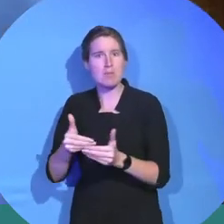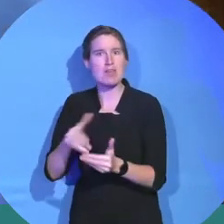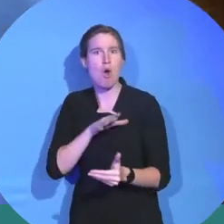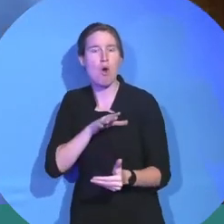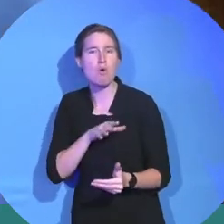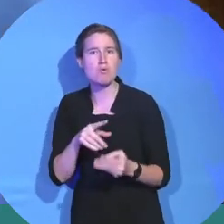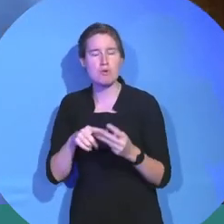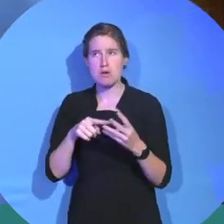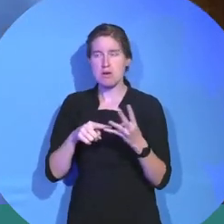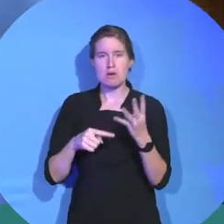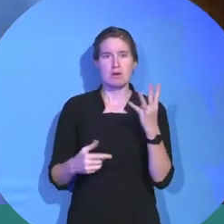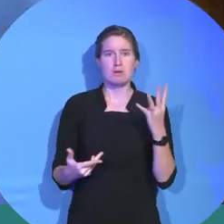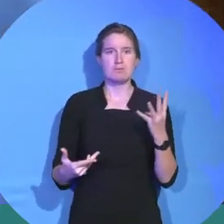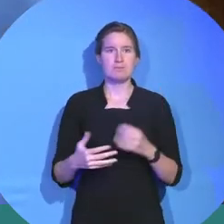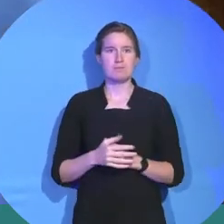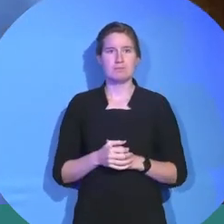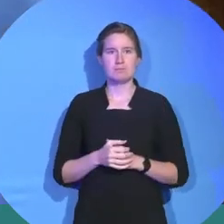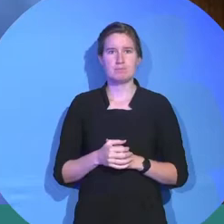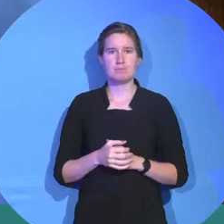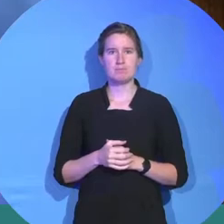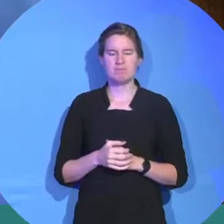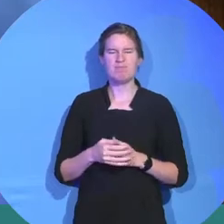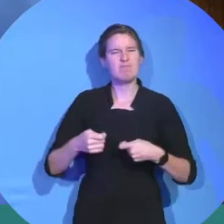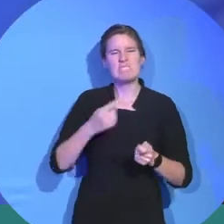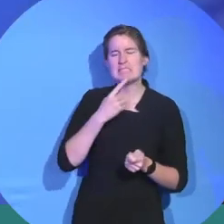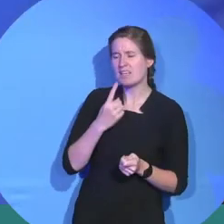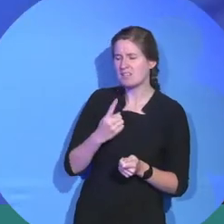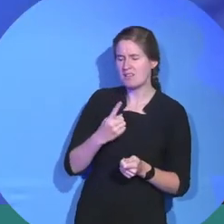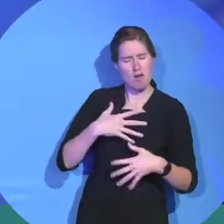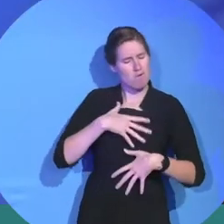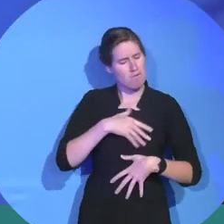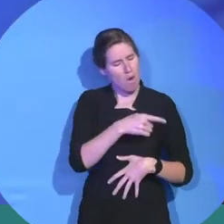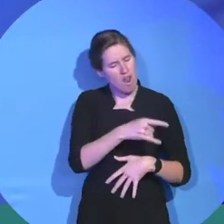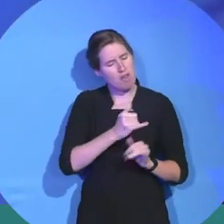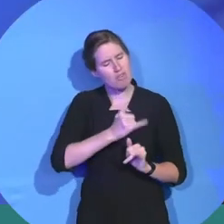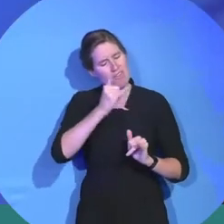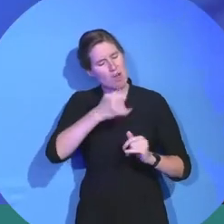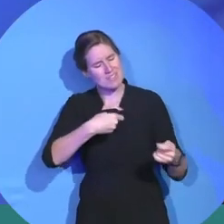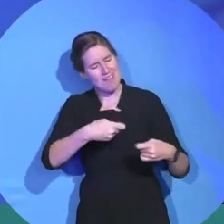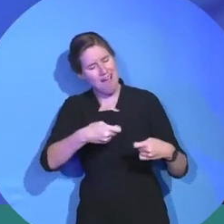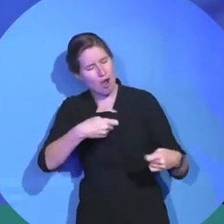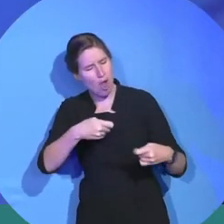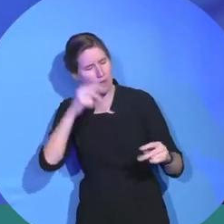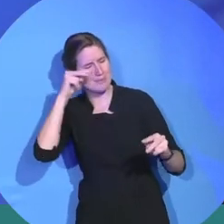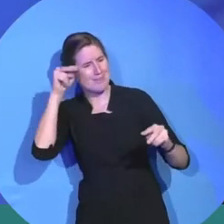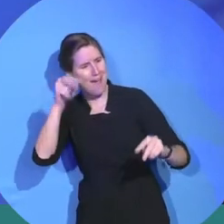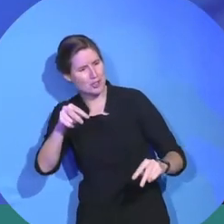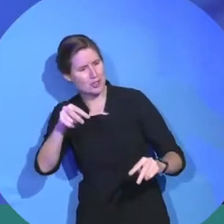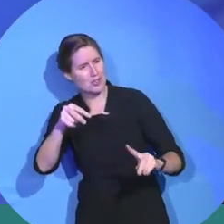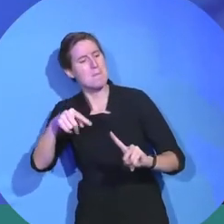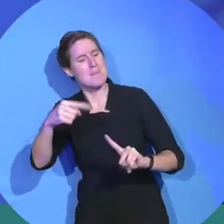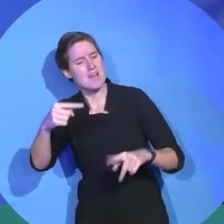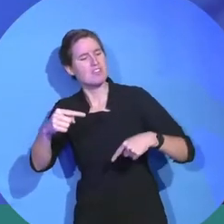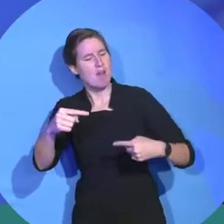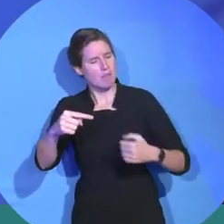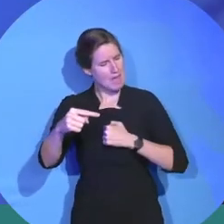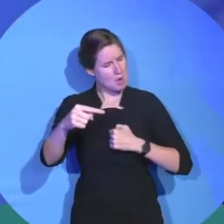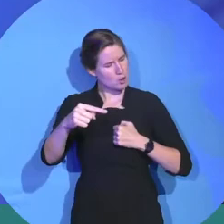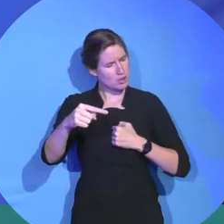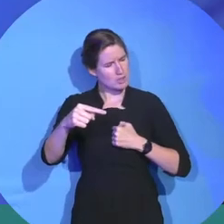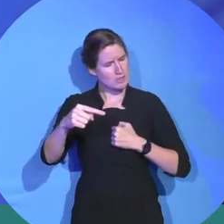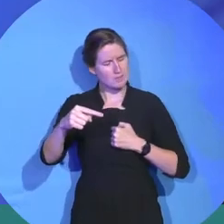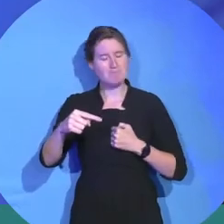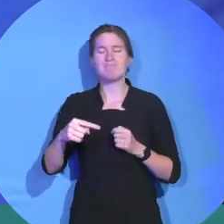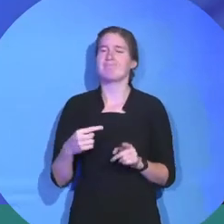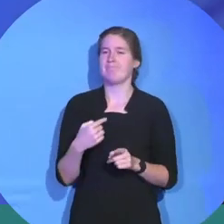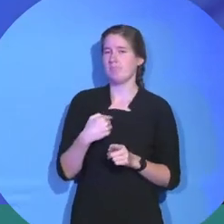spelen. Zegt u dat het te veel zakelijk benaderd wordt? Dat er veel meer emotie wordt bij komt kijken dan dat de politiek denkt? Dat... En omdat ik arts ben, durf ik te zeggen,